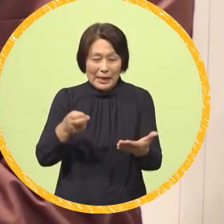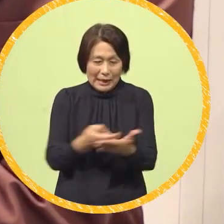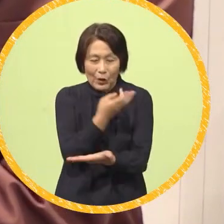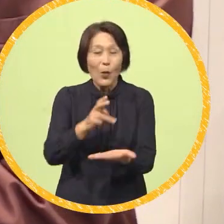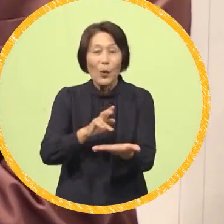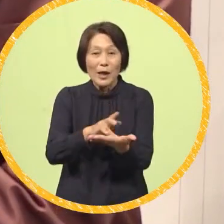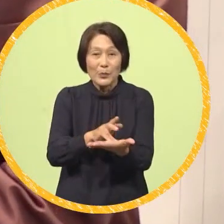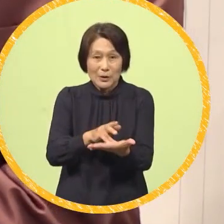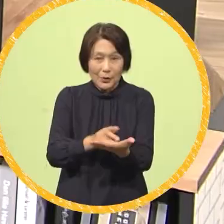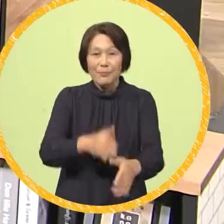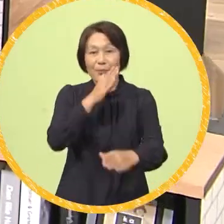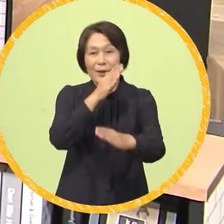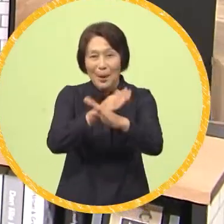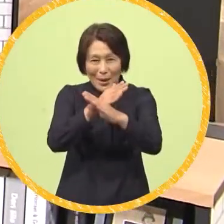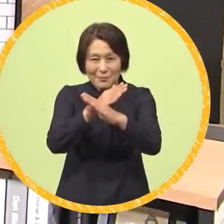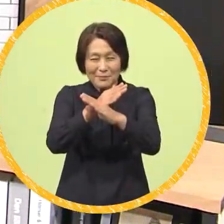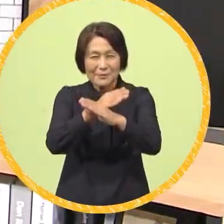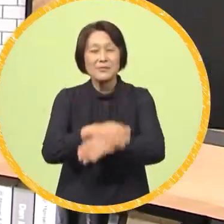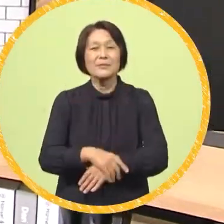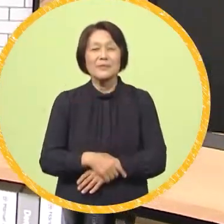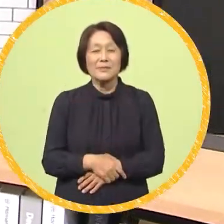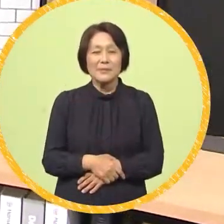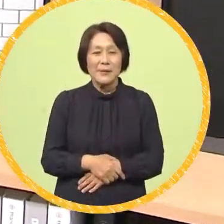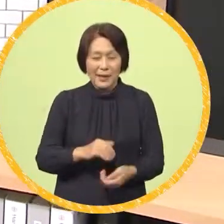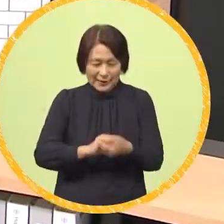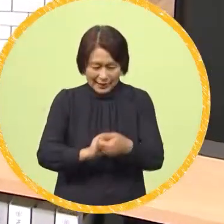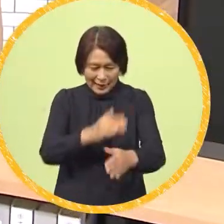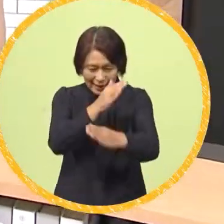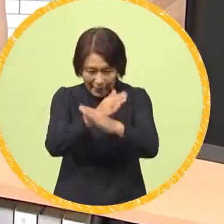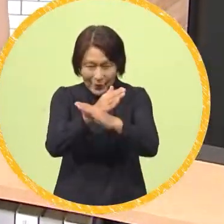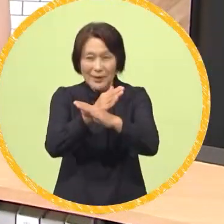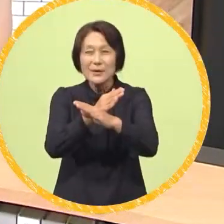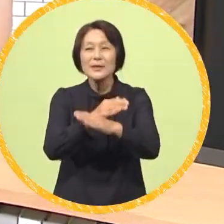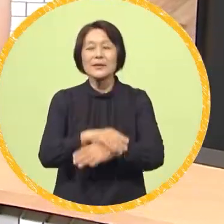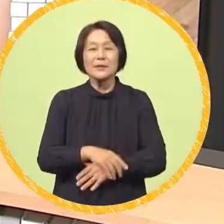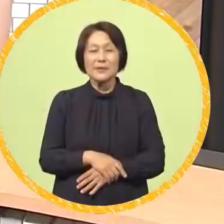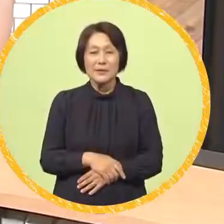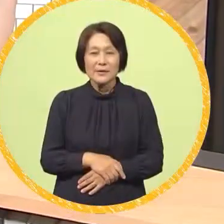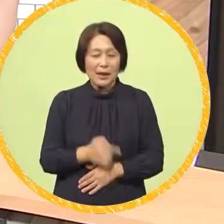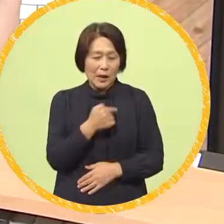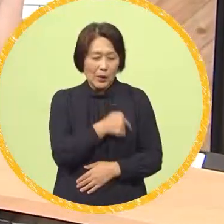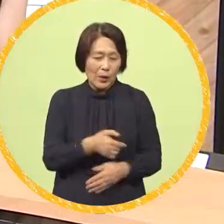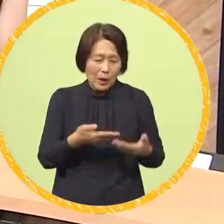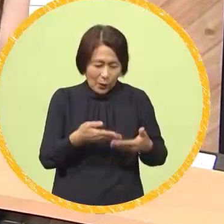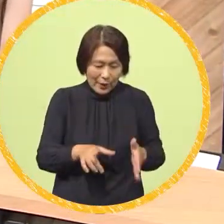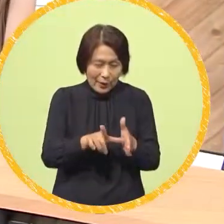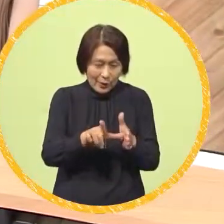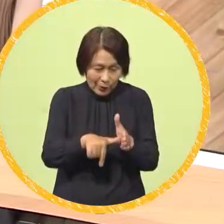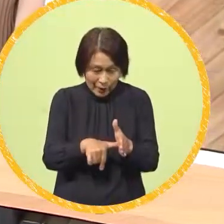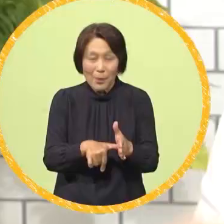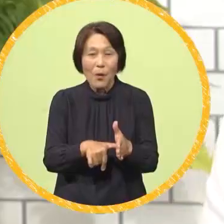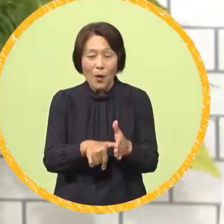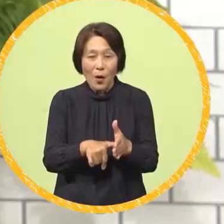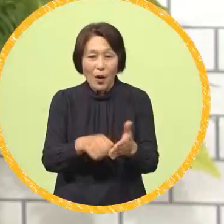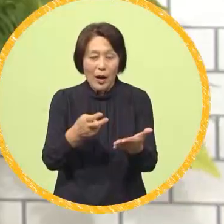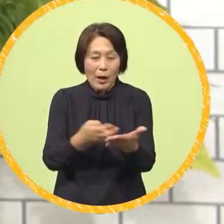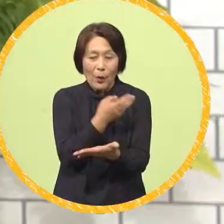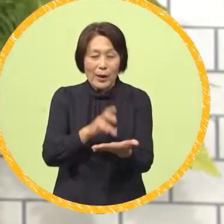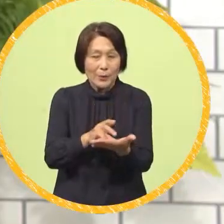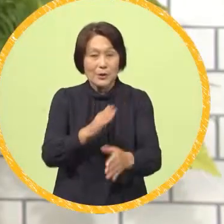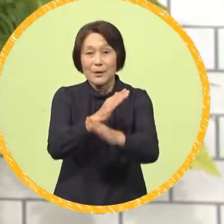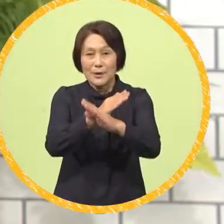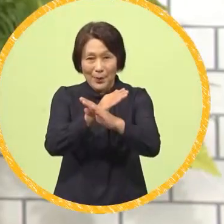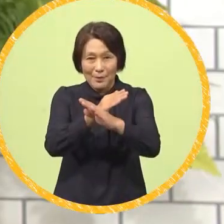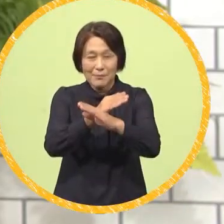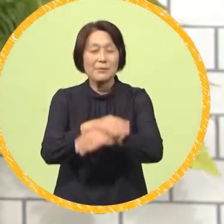物に関してはダメ絶対ですからね。 絶対ダメですけどね、はい、どんなに心が弱ってても、うん、依存をなるべくしないようにね、